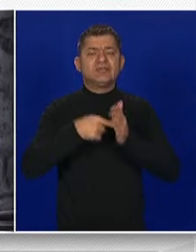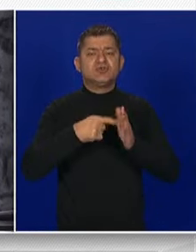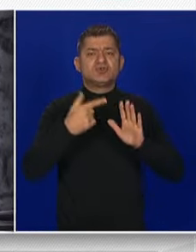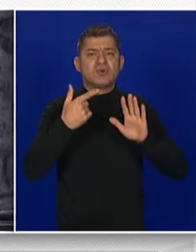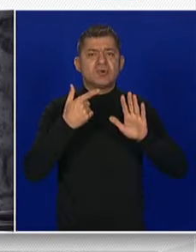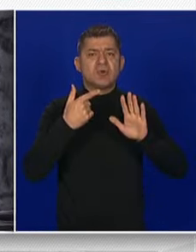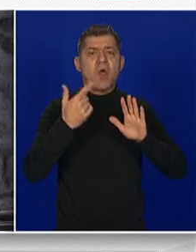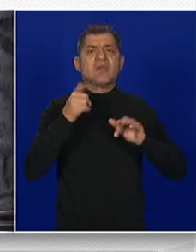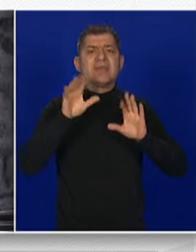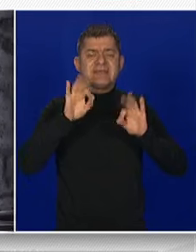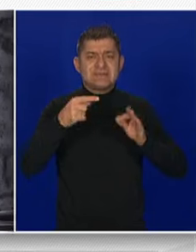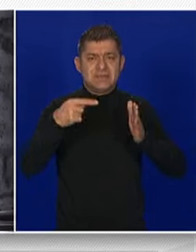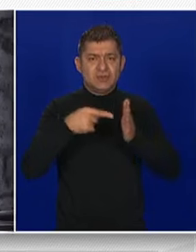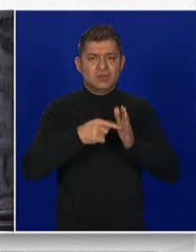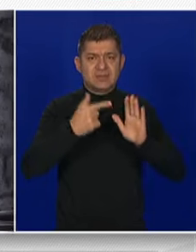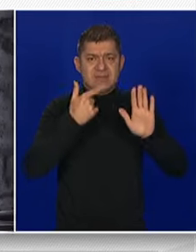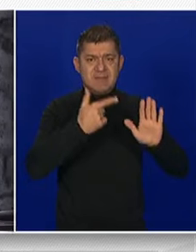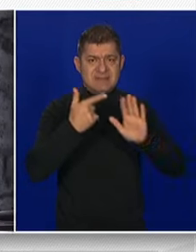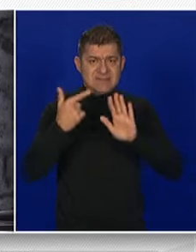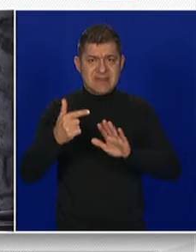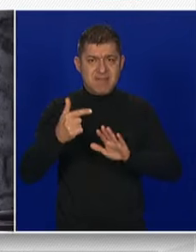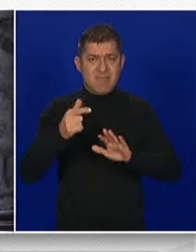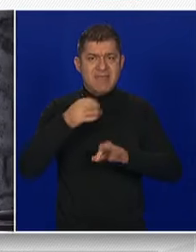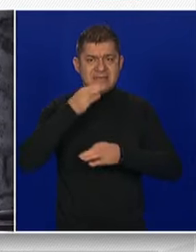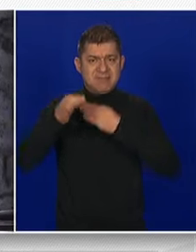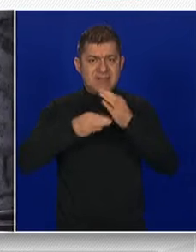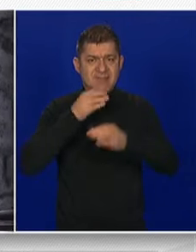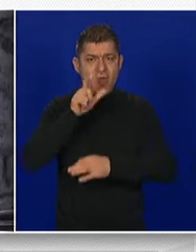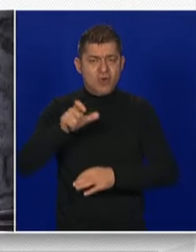od 10077 testiranih.